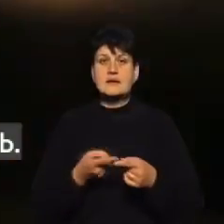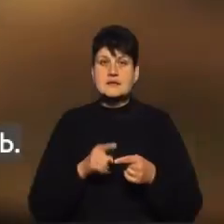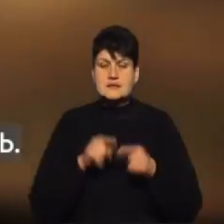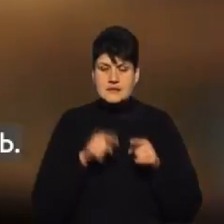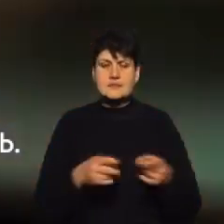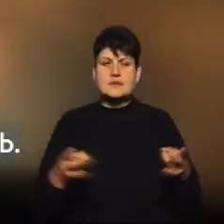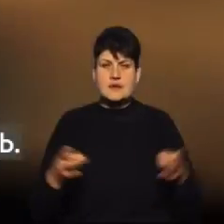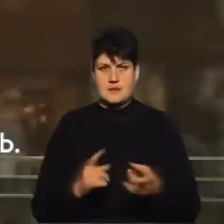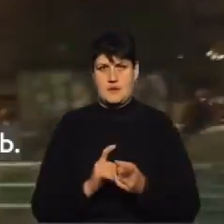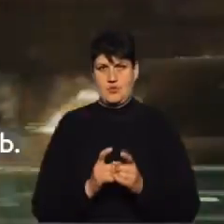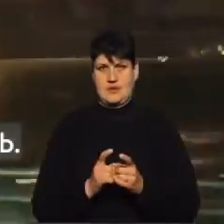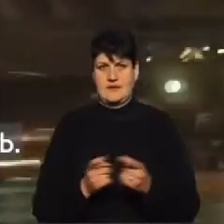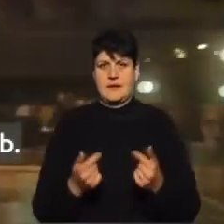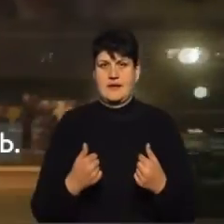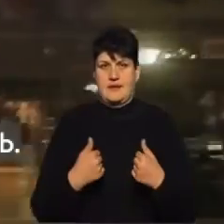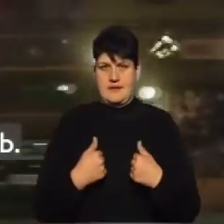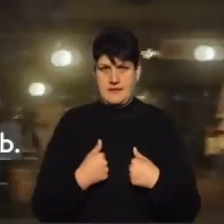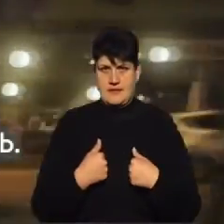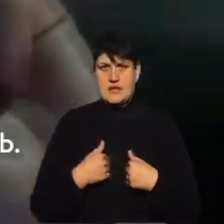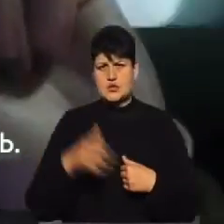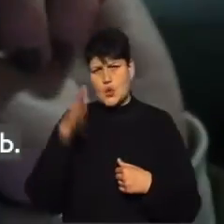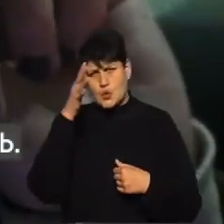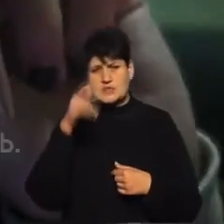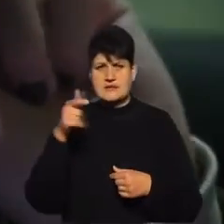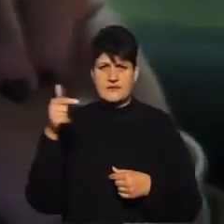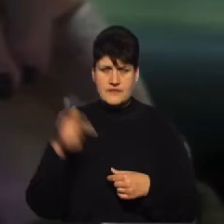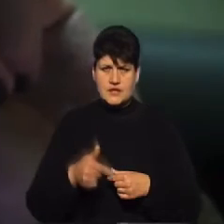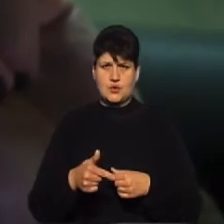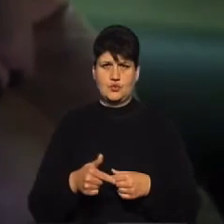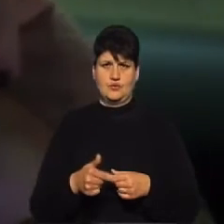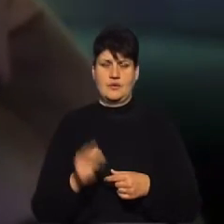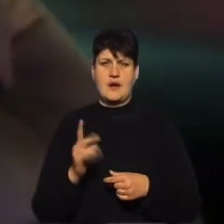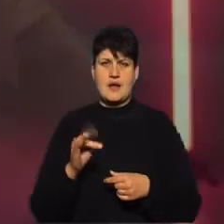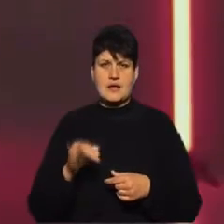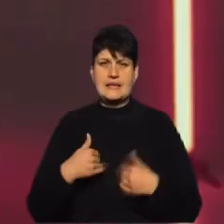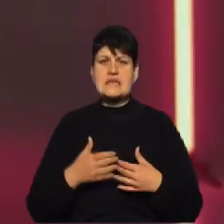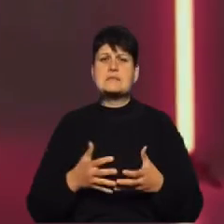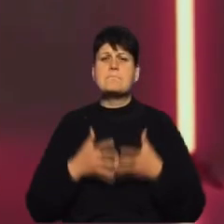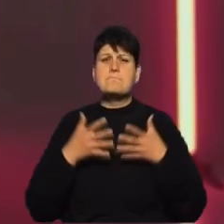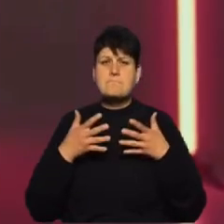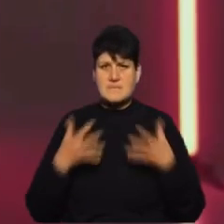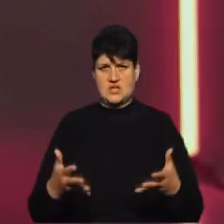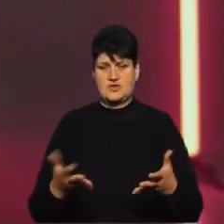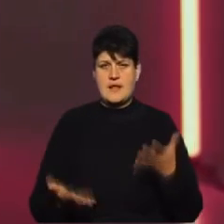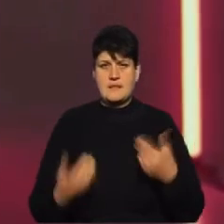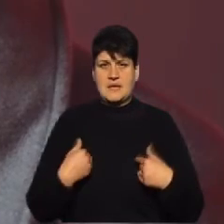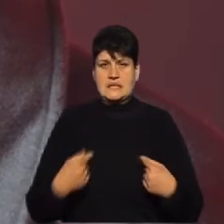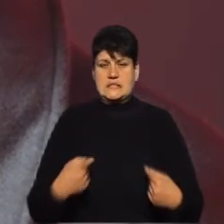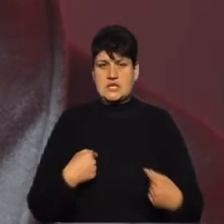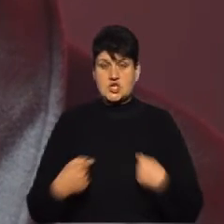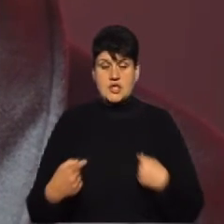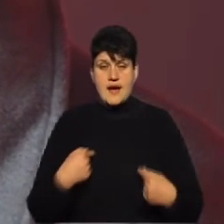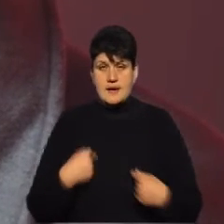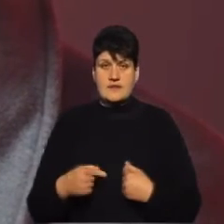я, з освітою, з кар'єрою, нас більшість. Але ми страждаємо від тієї меншини, яка